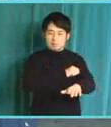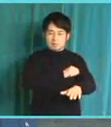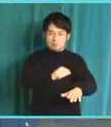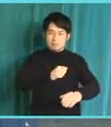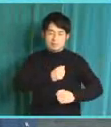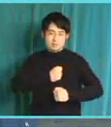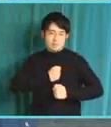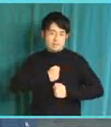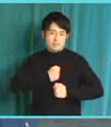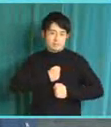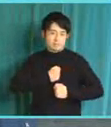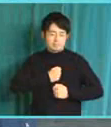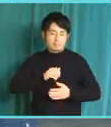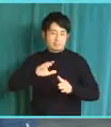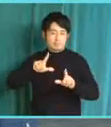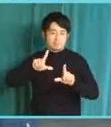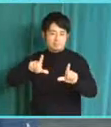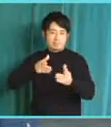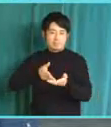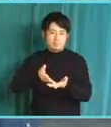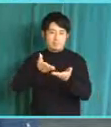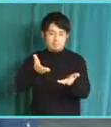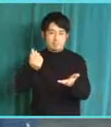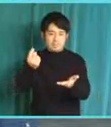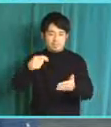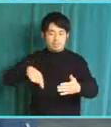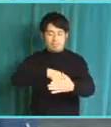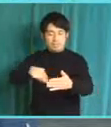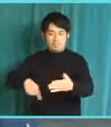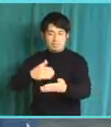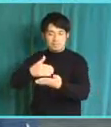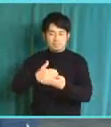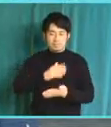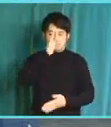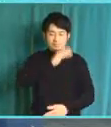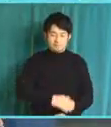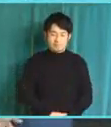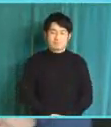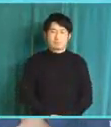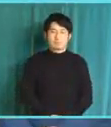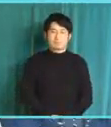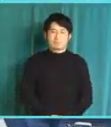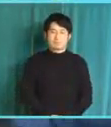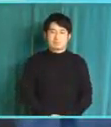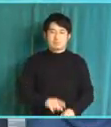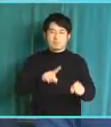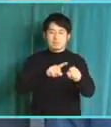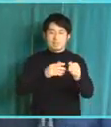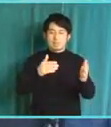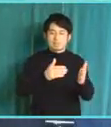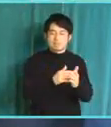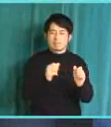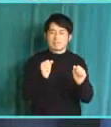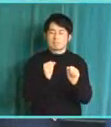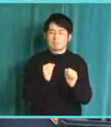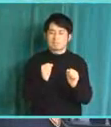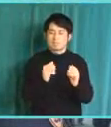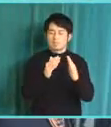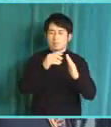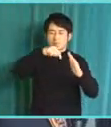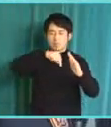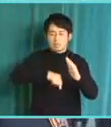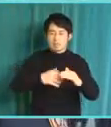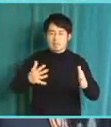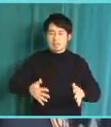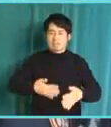警戒についてのお知らせということなんですけれども、はい、こちらはどういったものなんでしょうか。 はい、 歳末は寒さを増しまして、暖房器具の